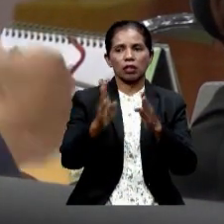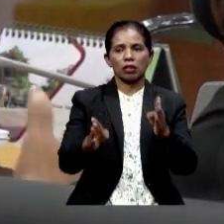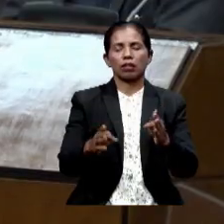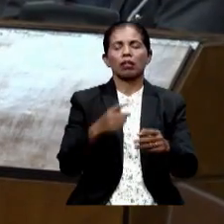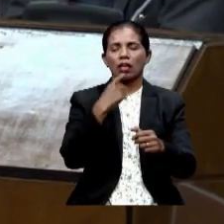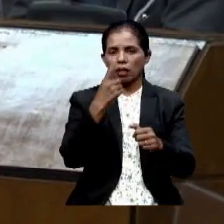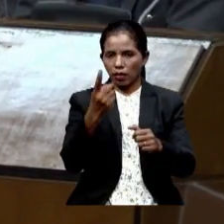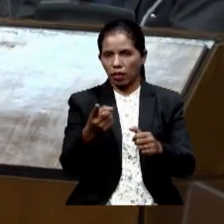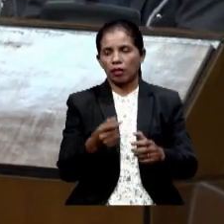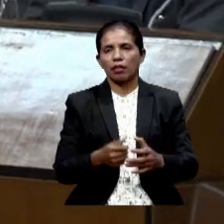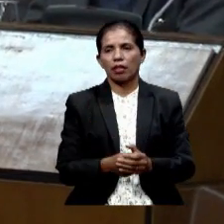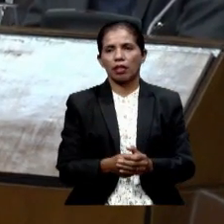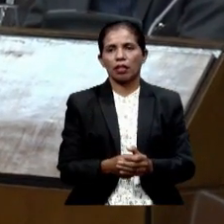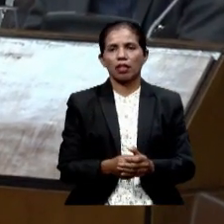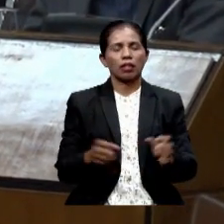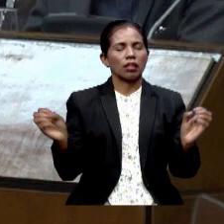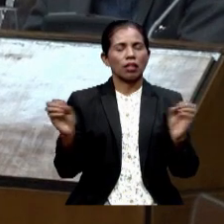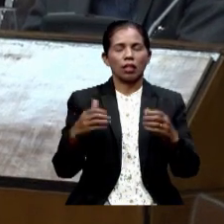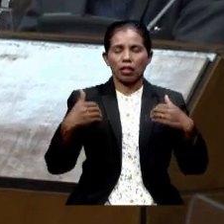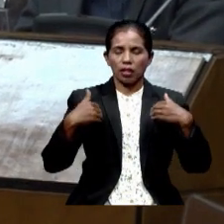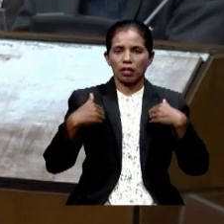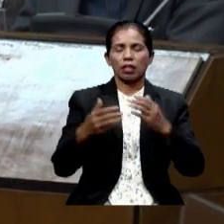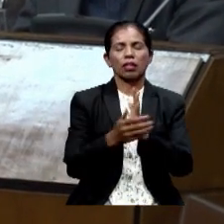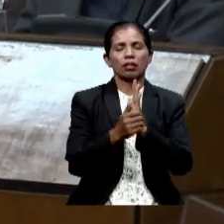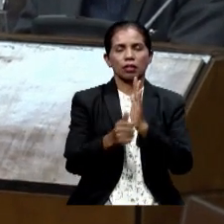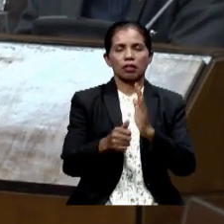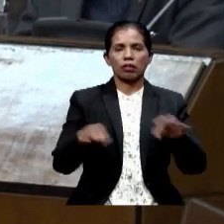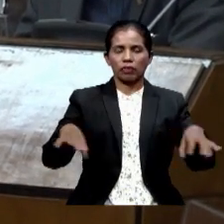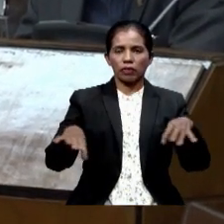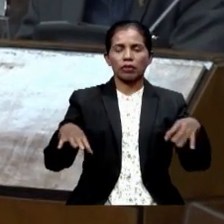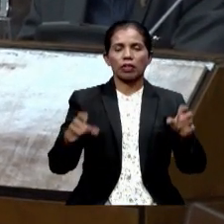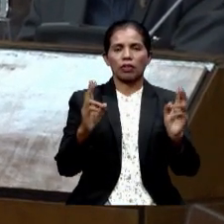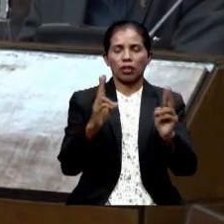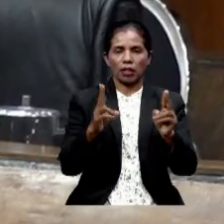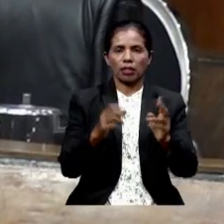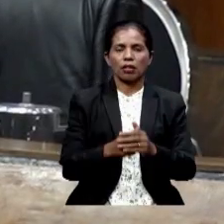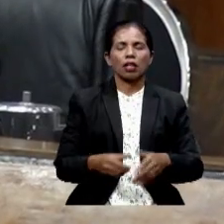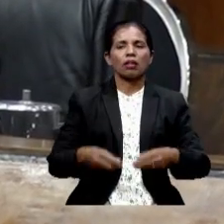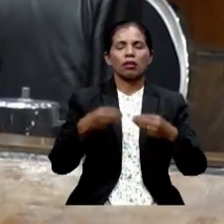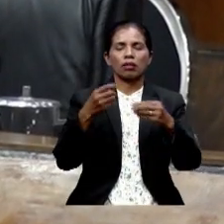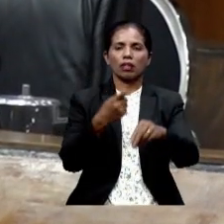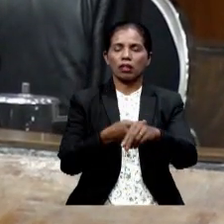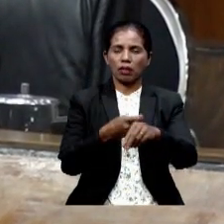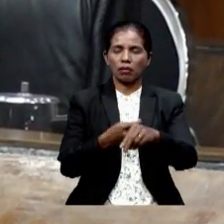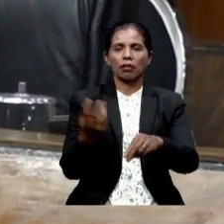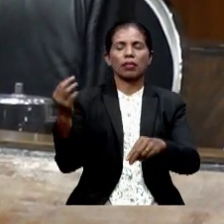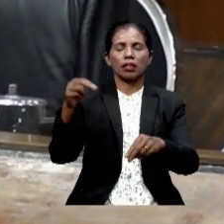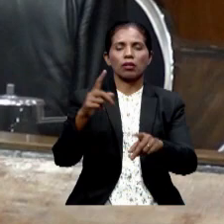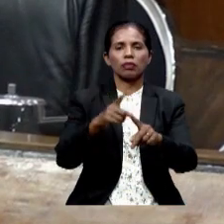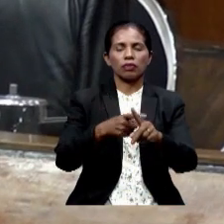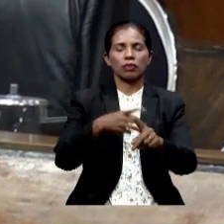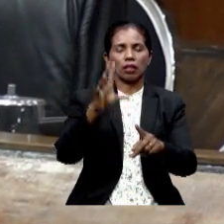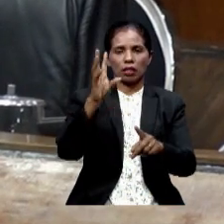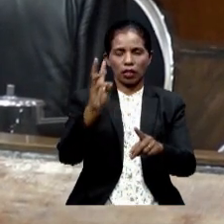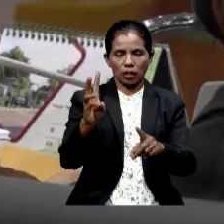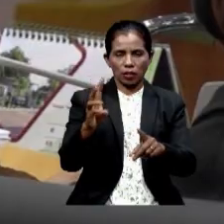confessa kata kinia la e capacidade atu bela halo servisi da olais. E fo tempo bania fula nem ne laran para bele